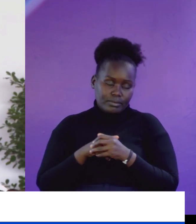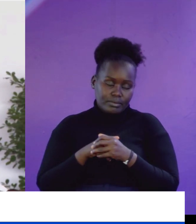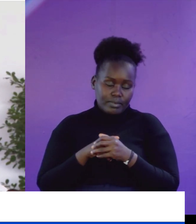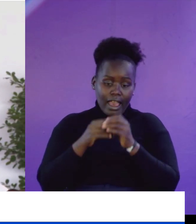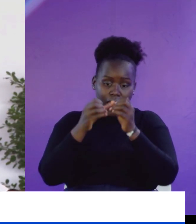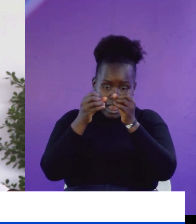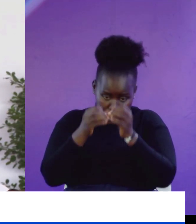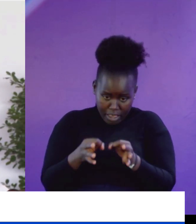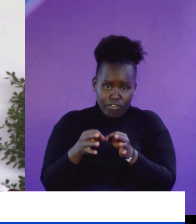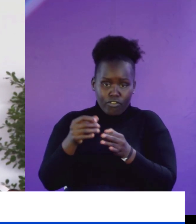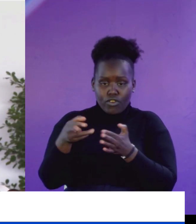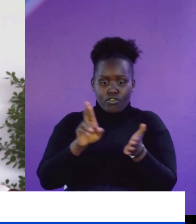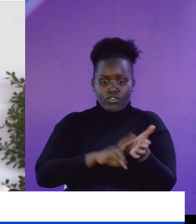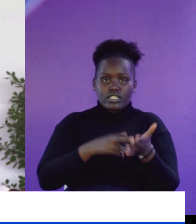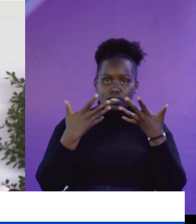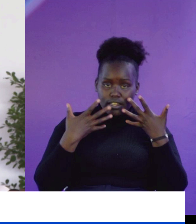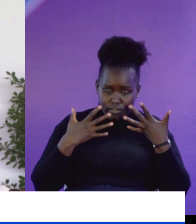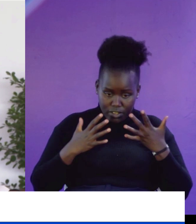Kama umejiandikisha